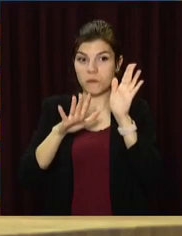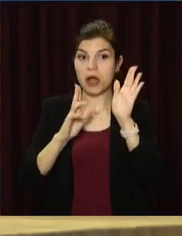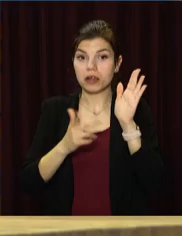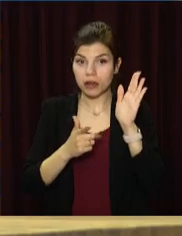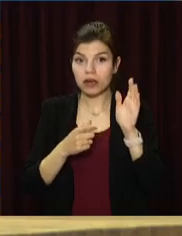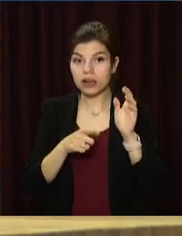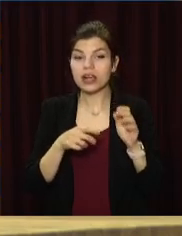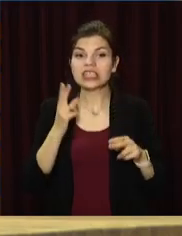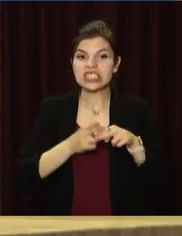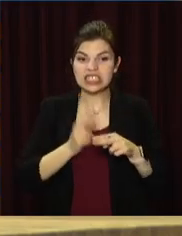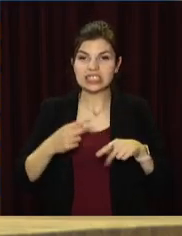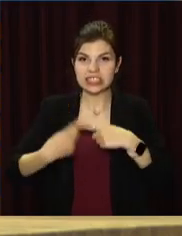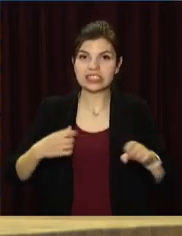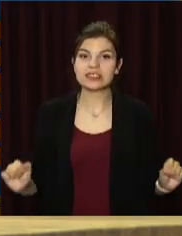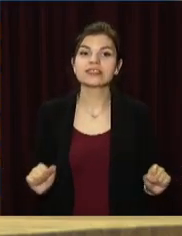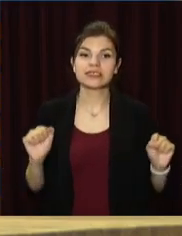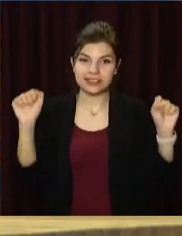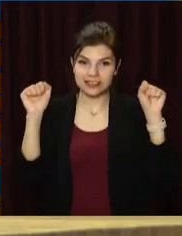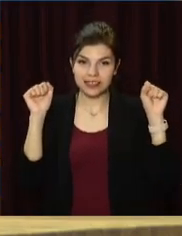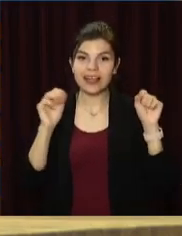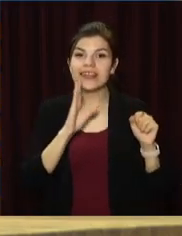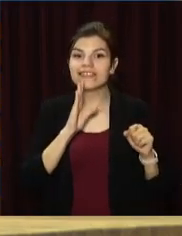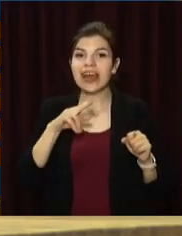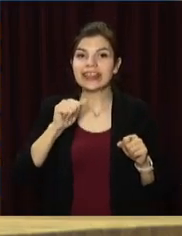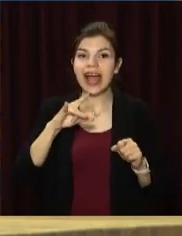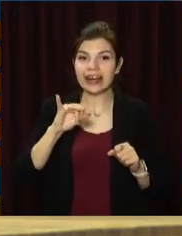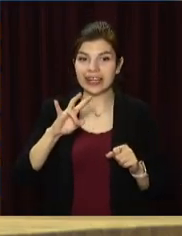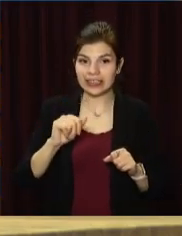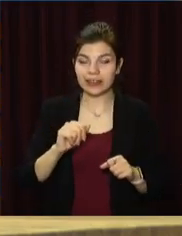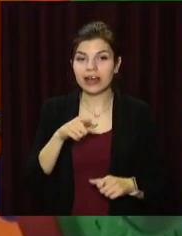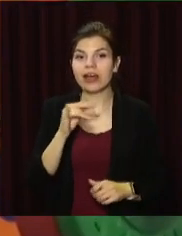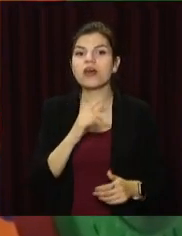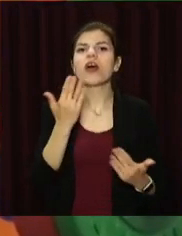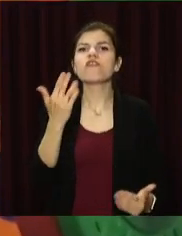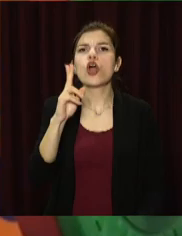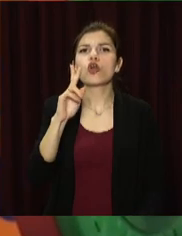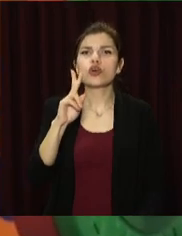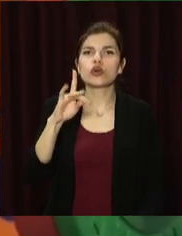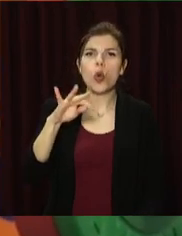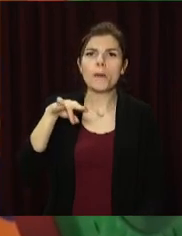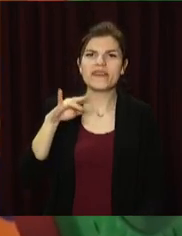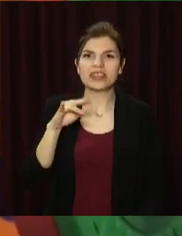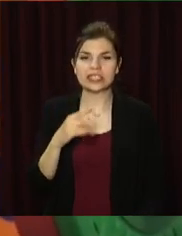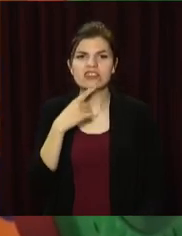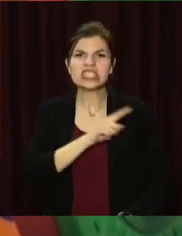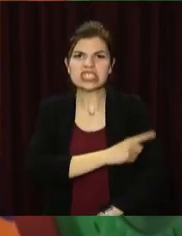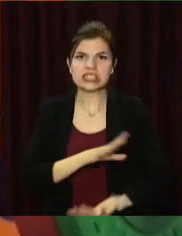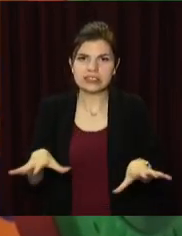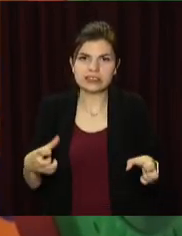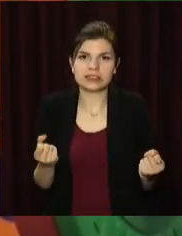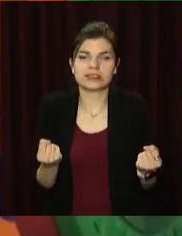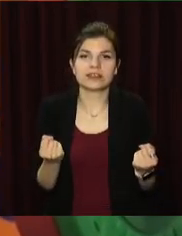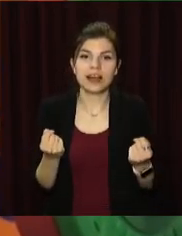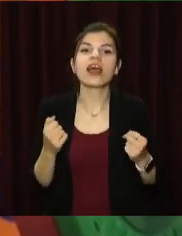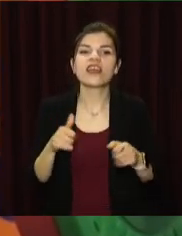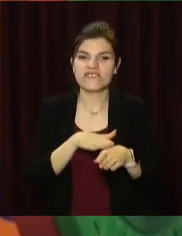кілограмів. Штовхати залізний снаряд виходить лідерка турніру Дарина Шестель з Кропивницького. Дівчина зібрала у кулак всі свої сили і